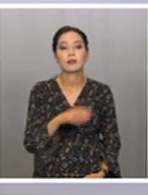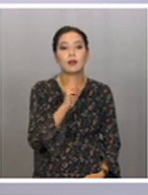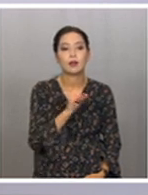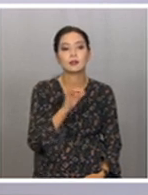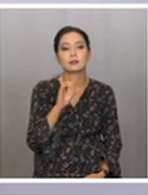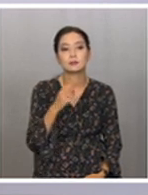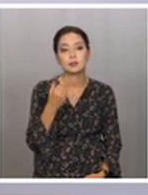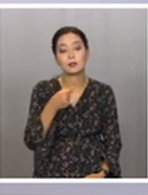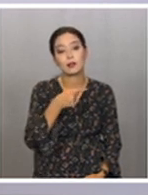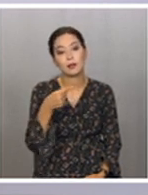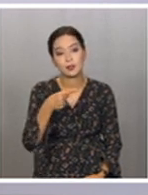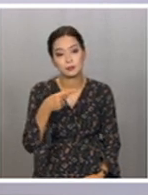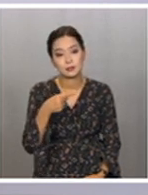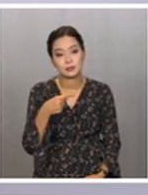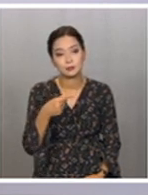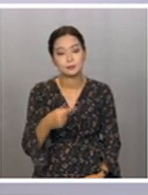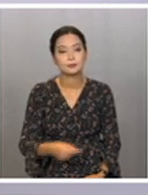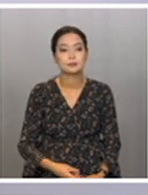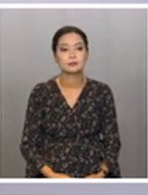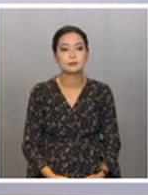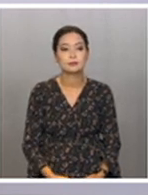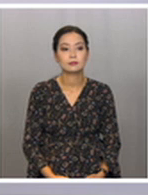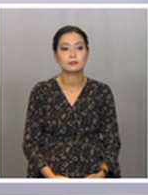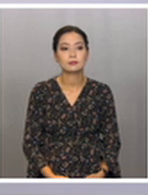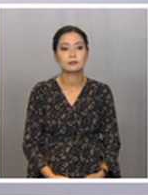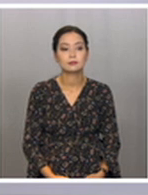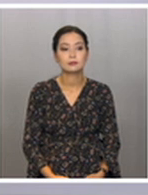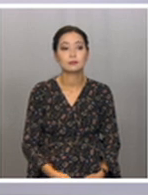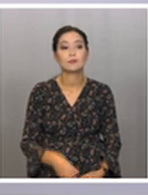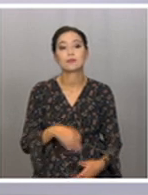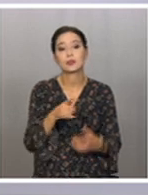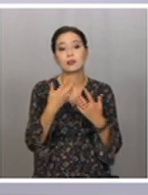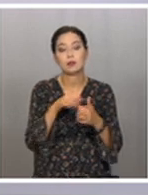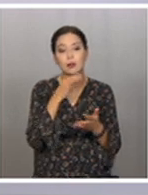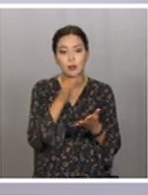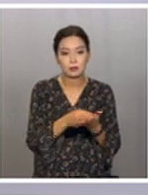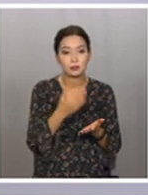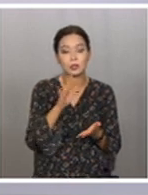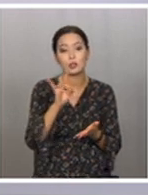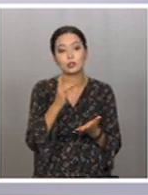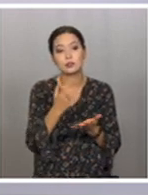векторының айырымын есептейік. Осы есептелгеннен оның ұзындығын